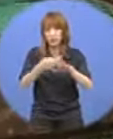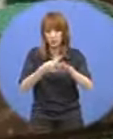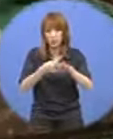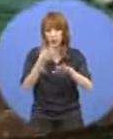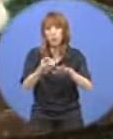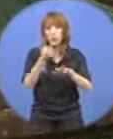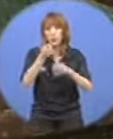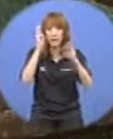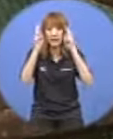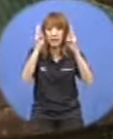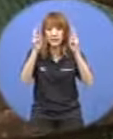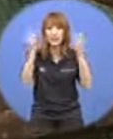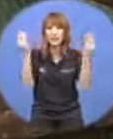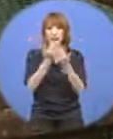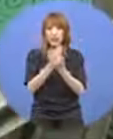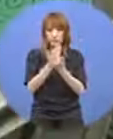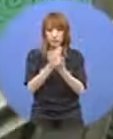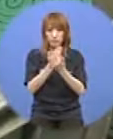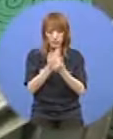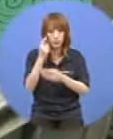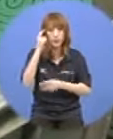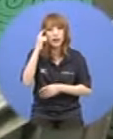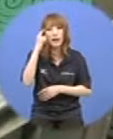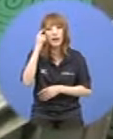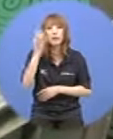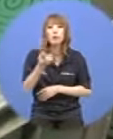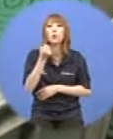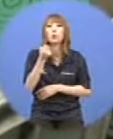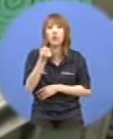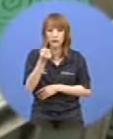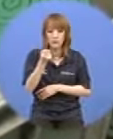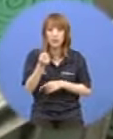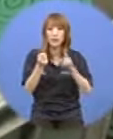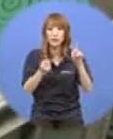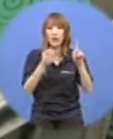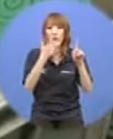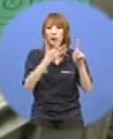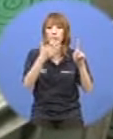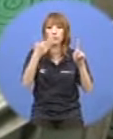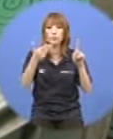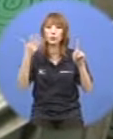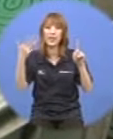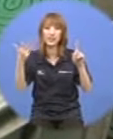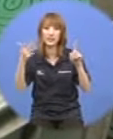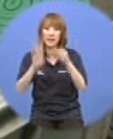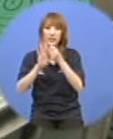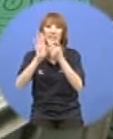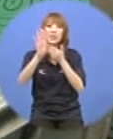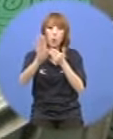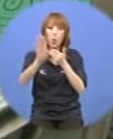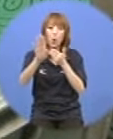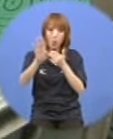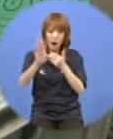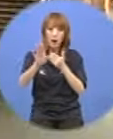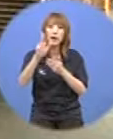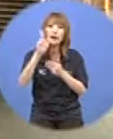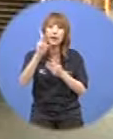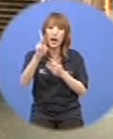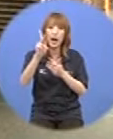ろうとか、そういうことはやっぱり考えたと思うんです。1898年以降は続々とね、その蚊